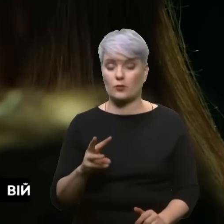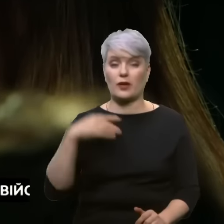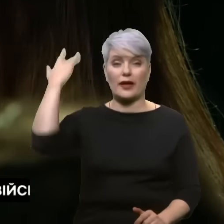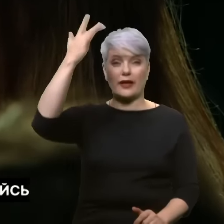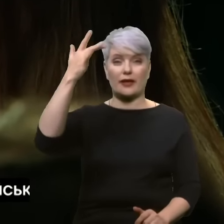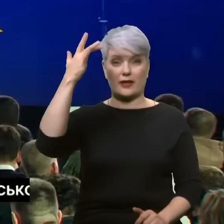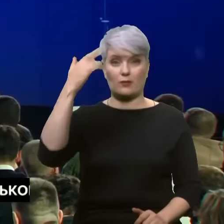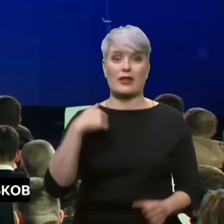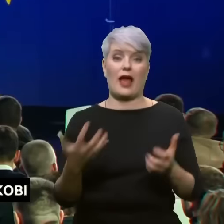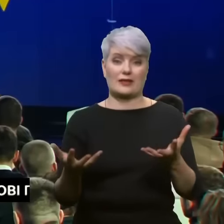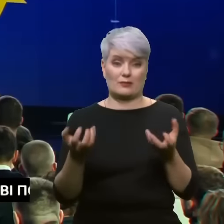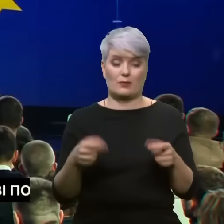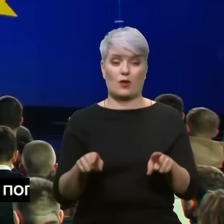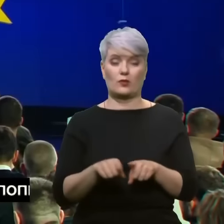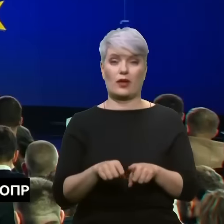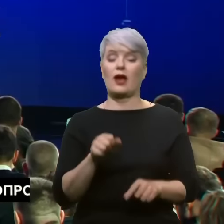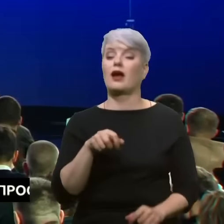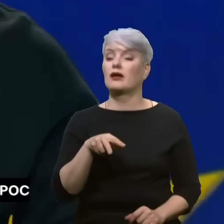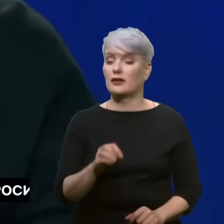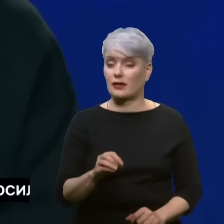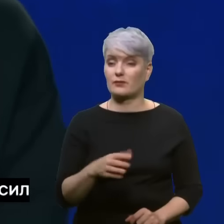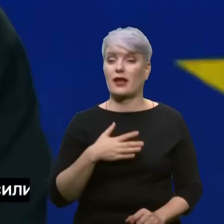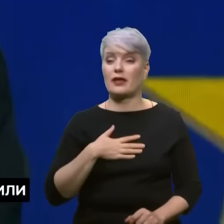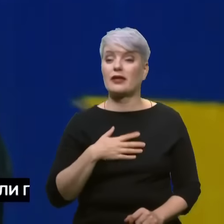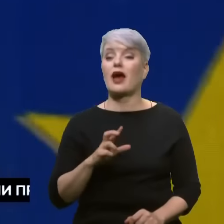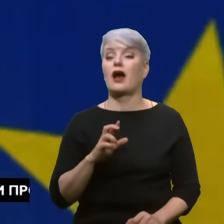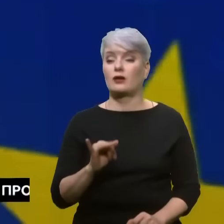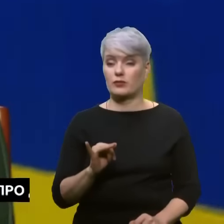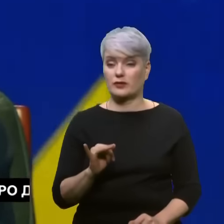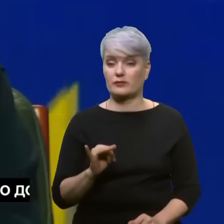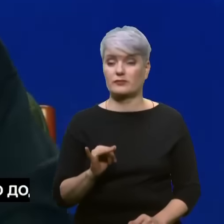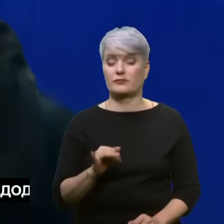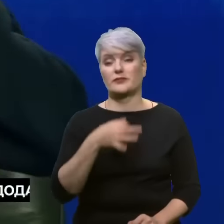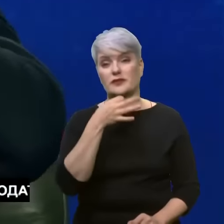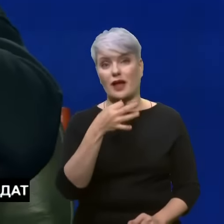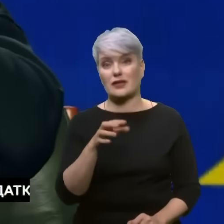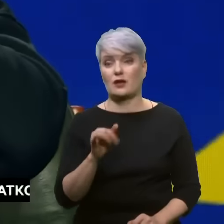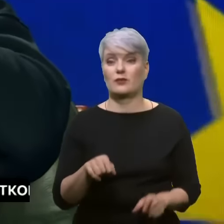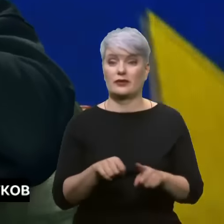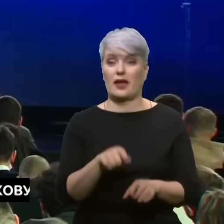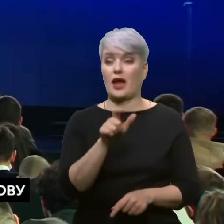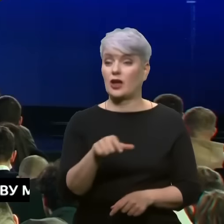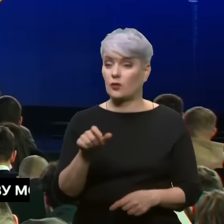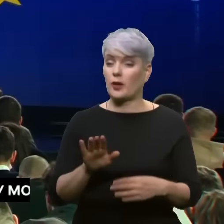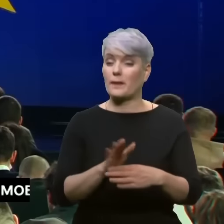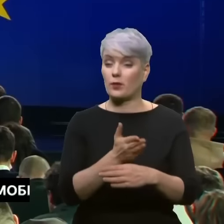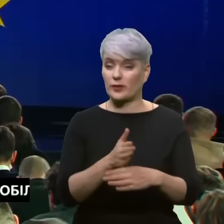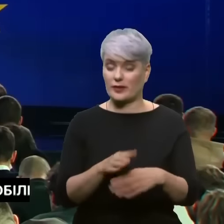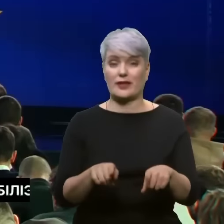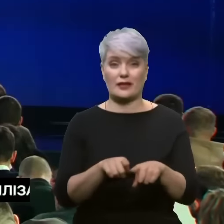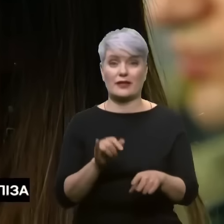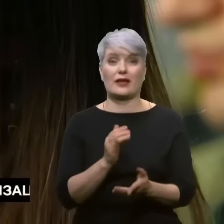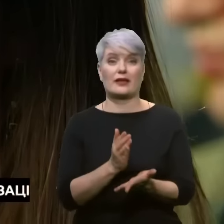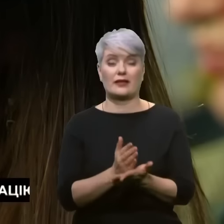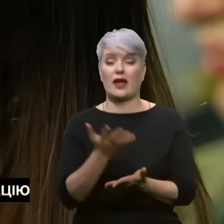це тільки так сприймати. Але я би сказав би так, люди поділилися, і так воно і є,